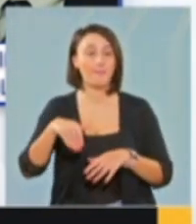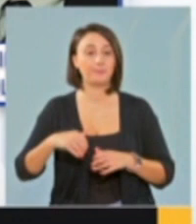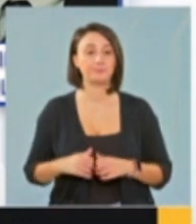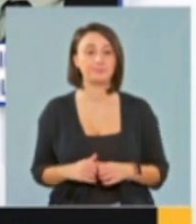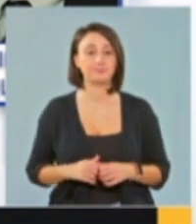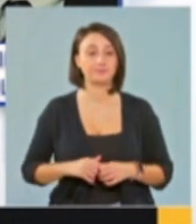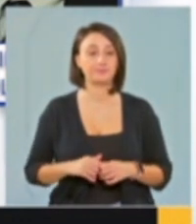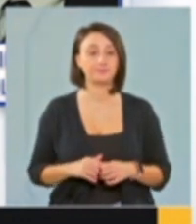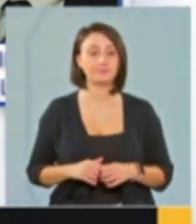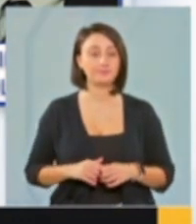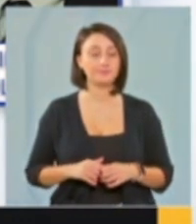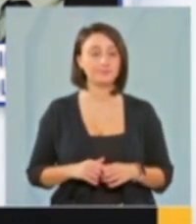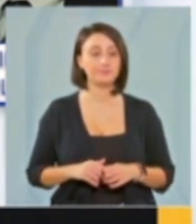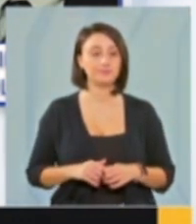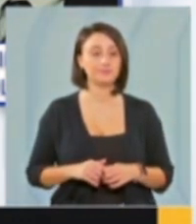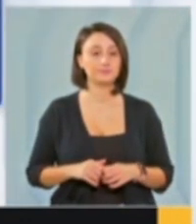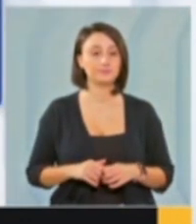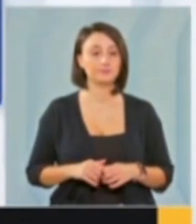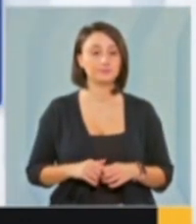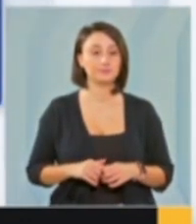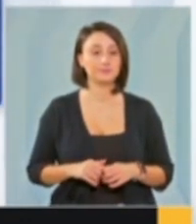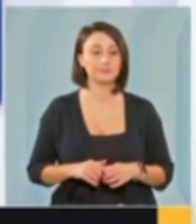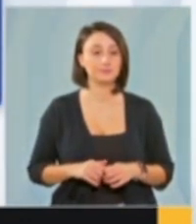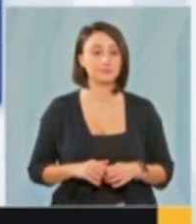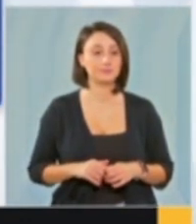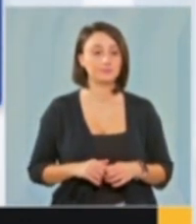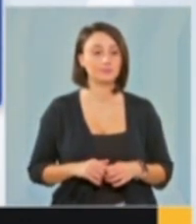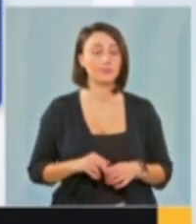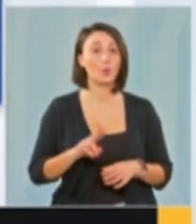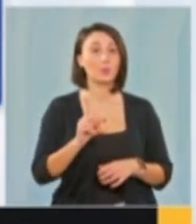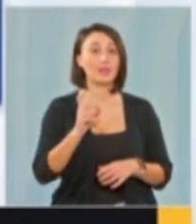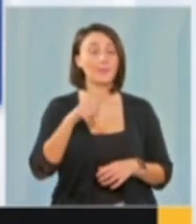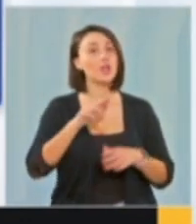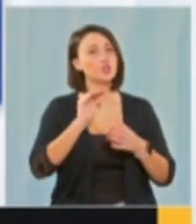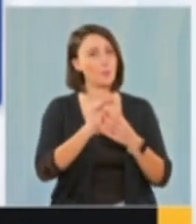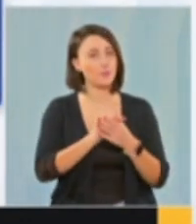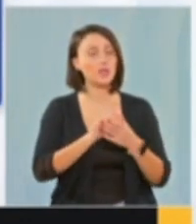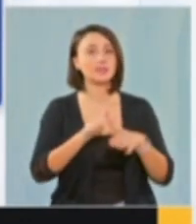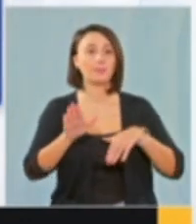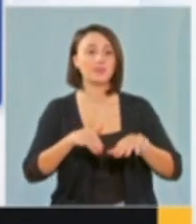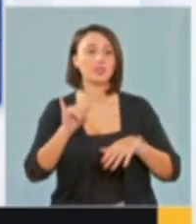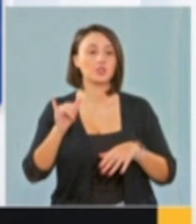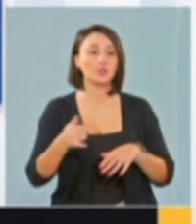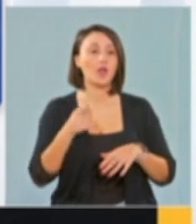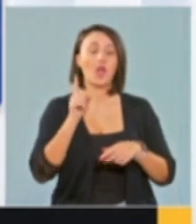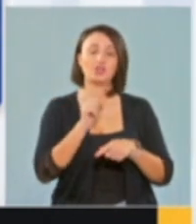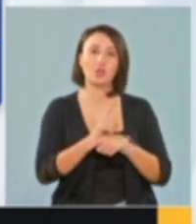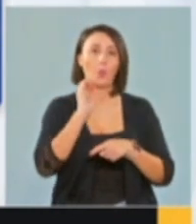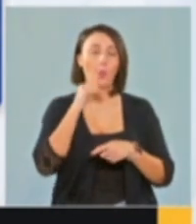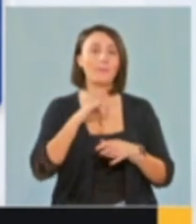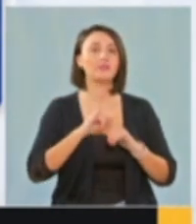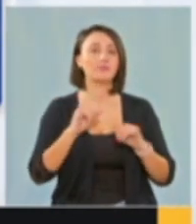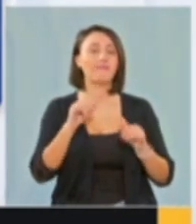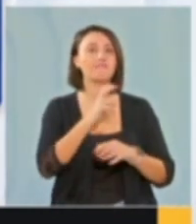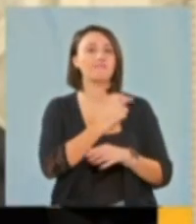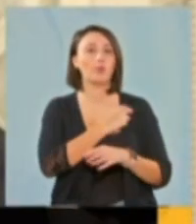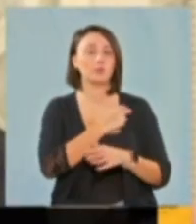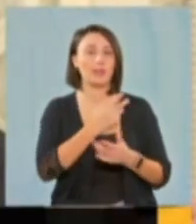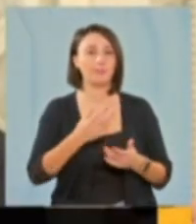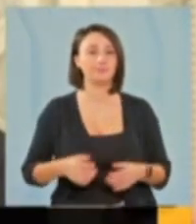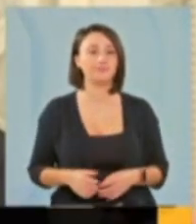noul ministru al membrilor și turismului între timp udă mereu și păstrează ministerele dar și aceeași oameni în funcții